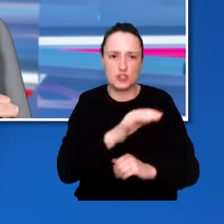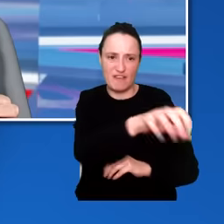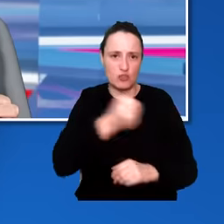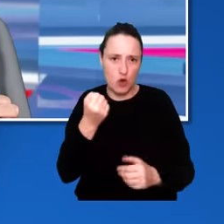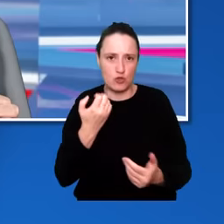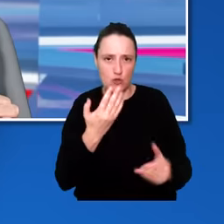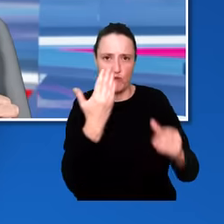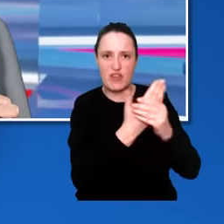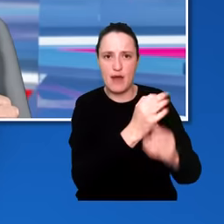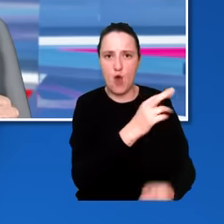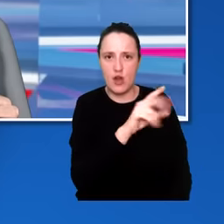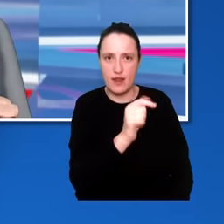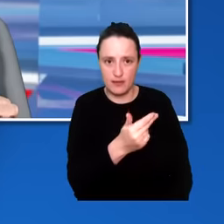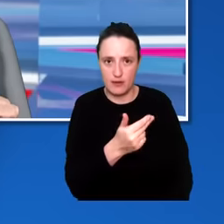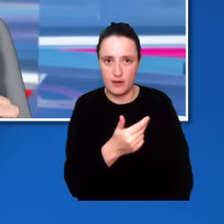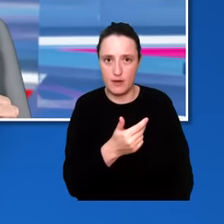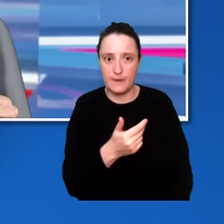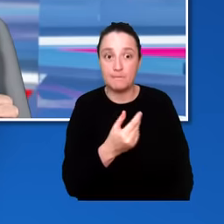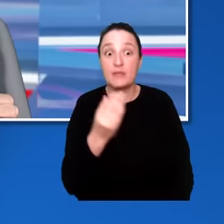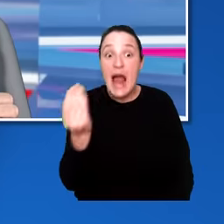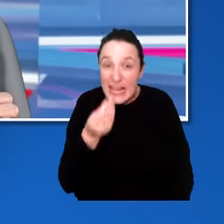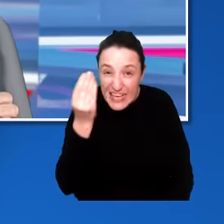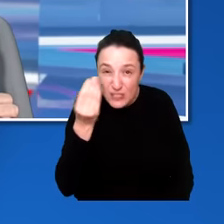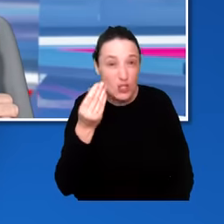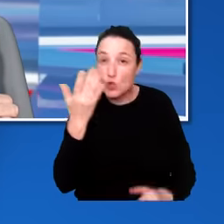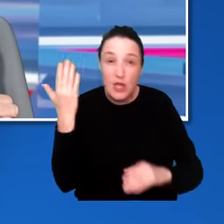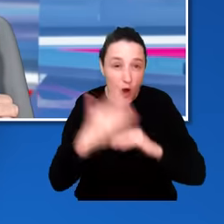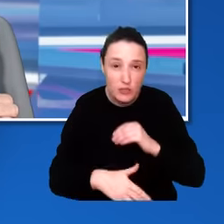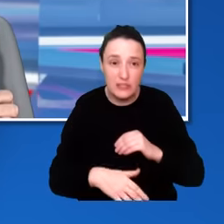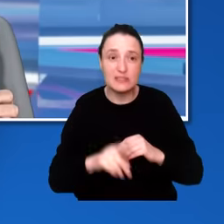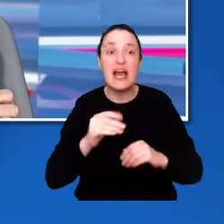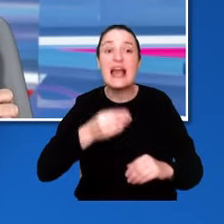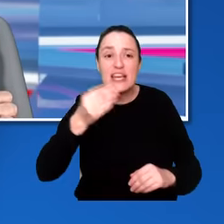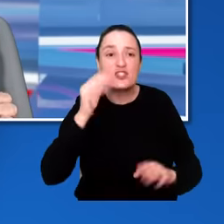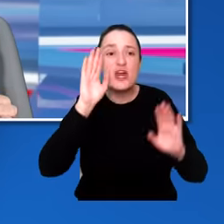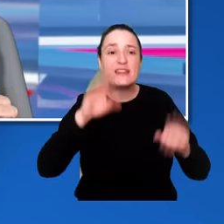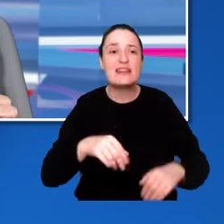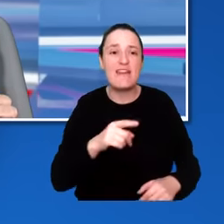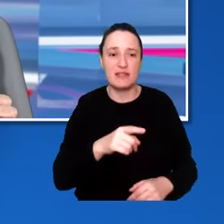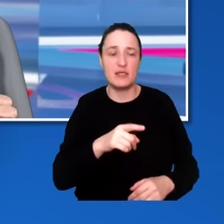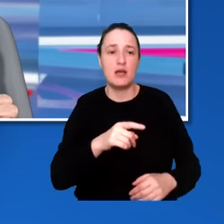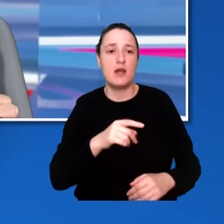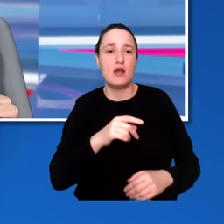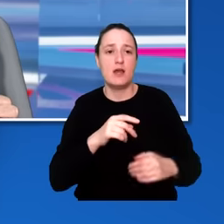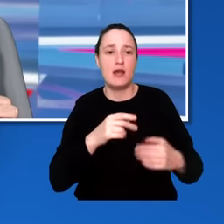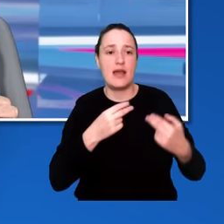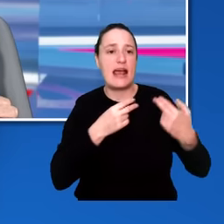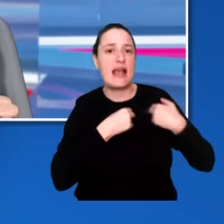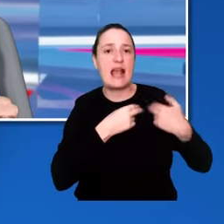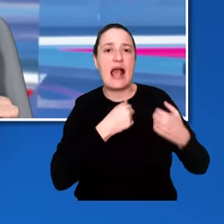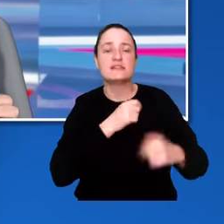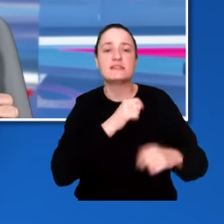redaktor. Żeby tak jeszcze ten gwóźdź dobić do tej trumny, to jeszcze kanclerz Niemiec od Orlenu 200 tysięcy euro.